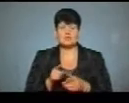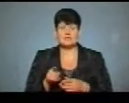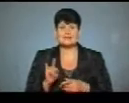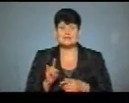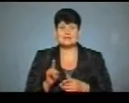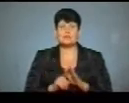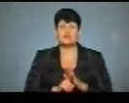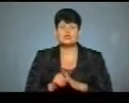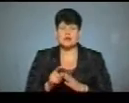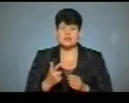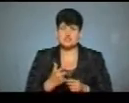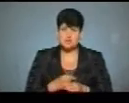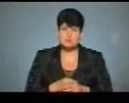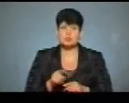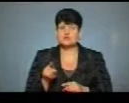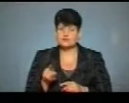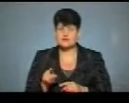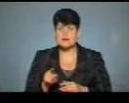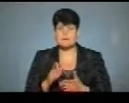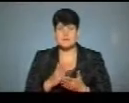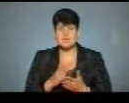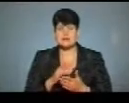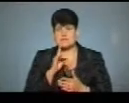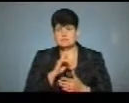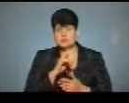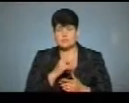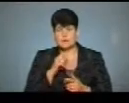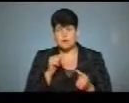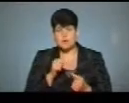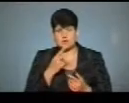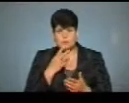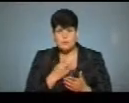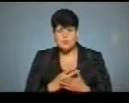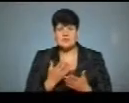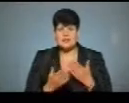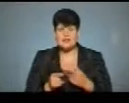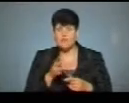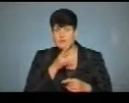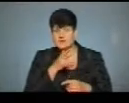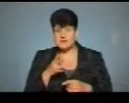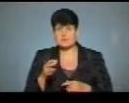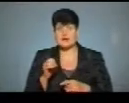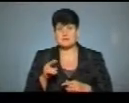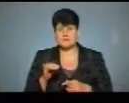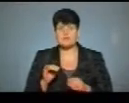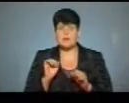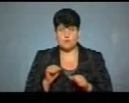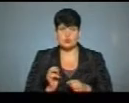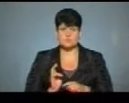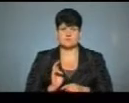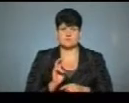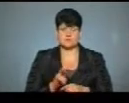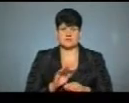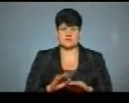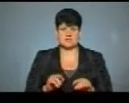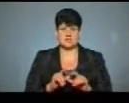дитина розпочала щеплення, що вона чи має тимчасові протипокази до щеплень, але в період епідемічного благополуччя вона може відвідувати